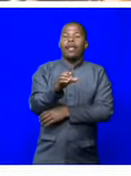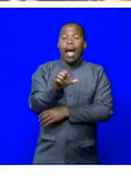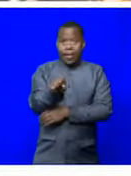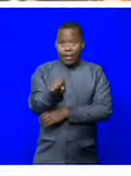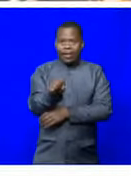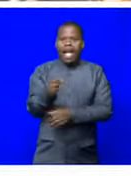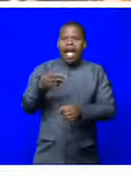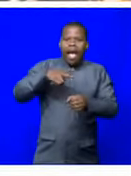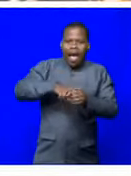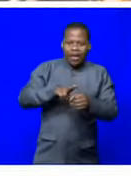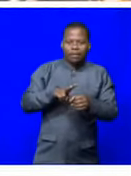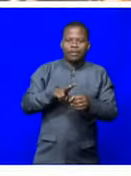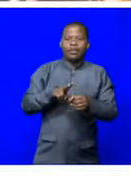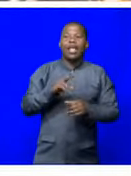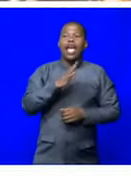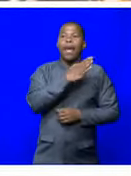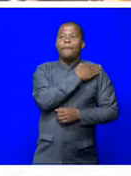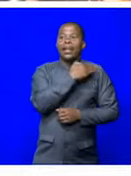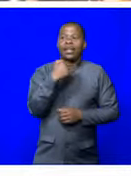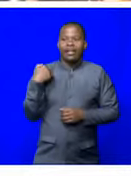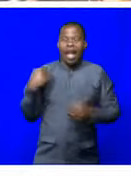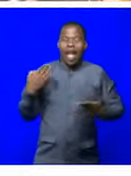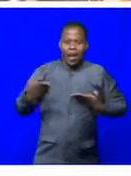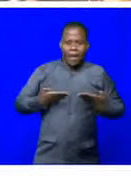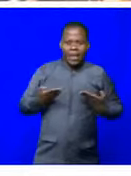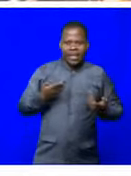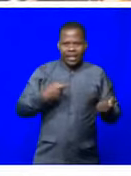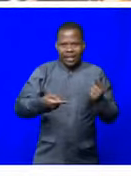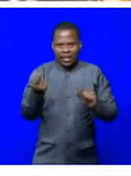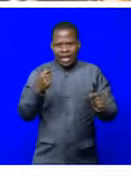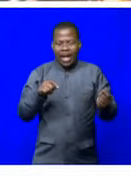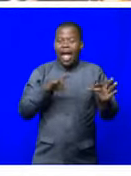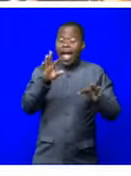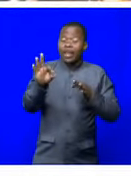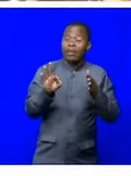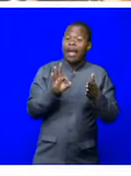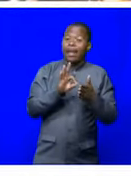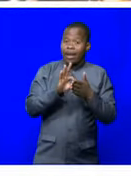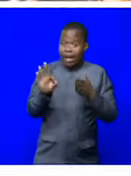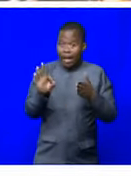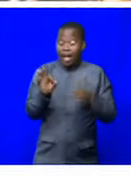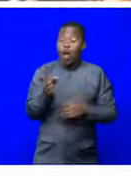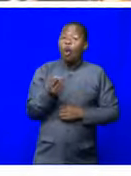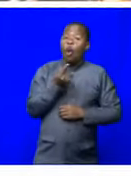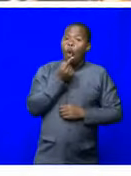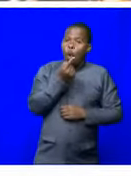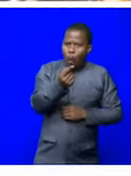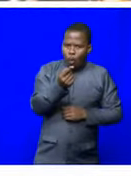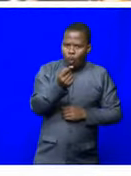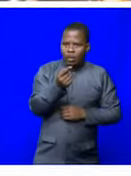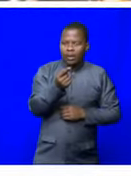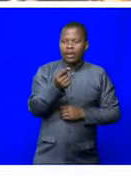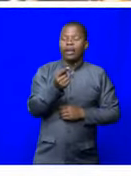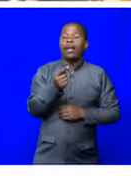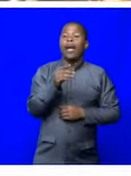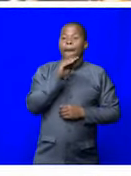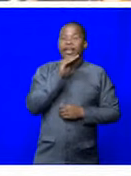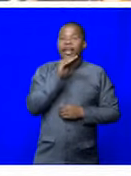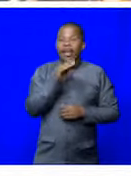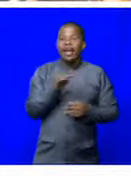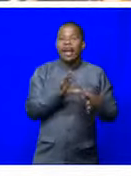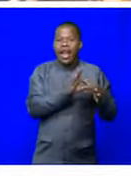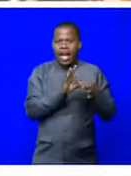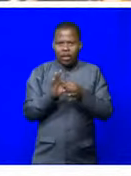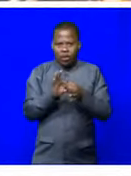SADCAS loku kuvetwe indvuna yetiyo temabhizinisi nekuthengiselana manqoba khumalo levetile kuthi loku kukhomba